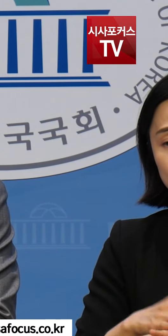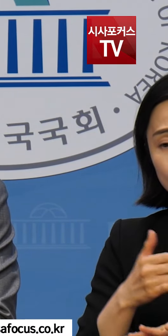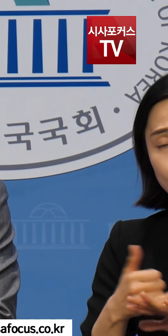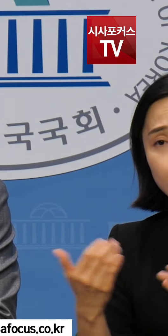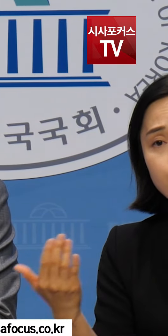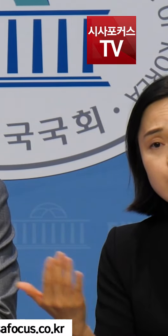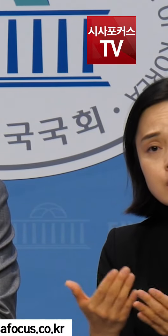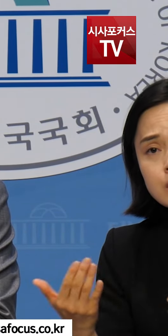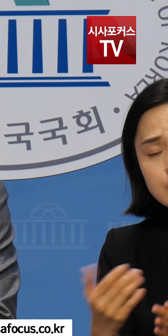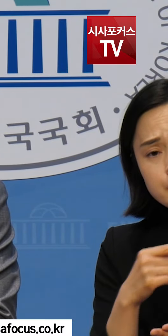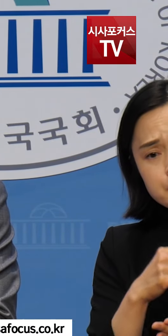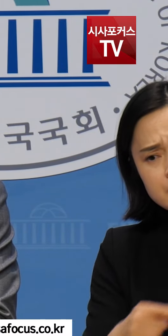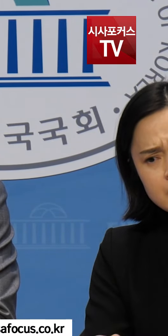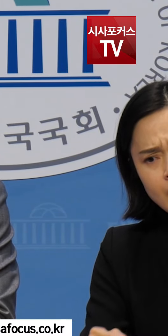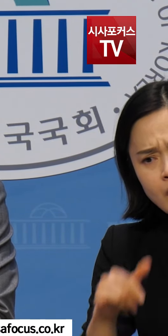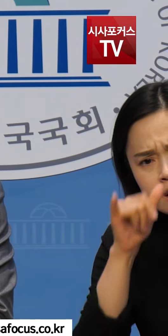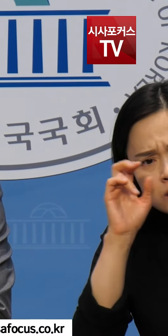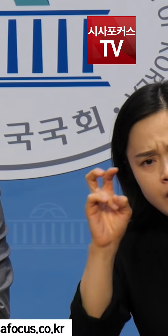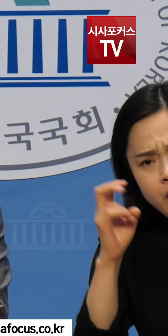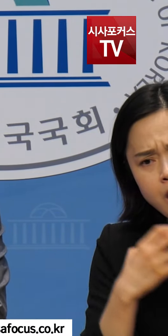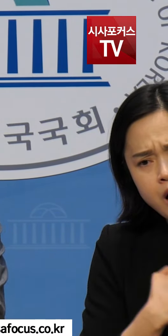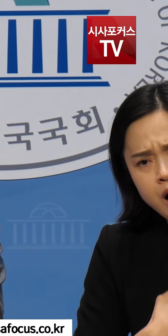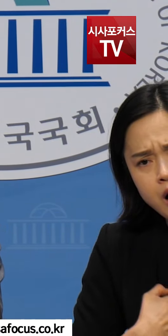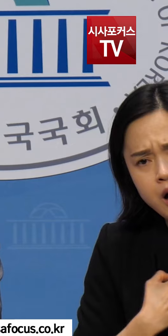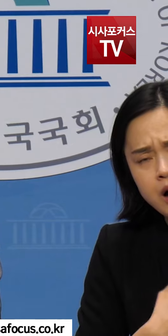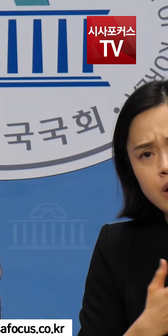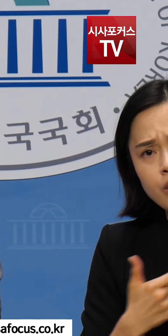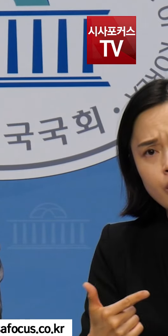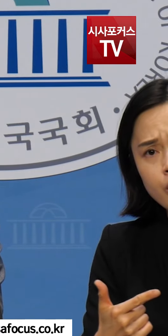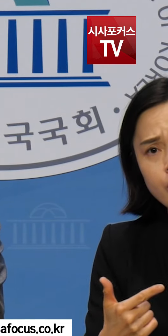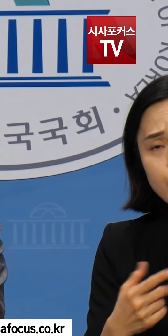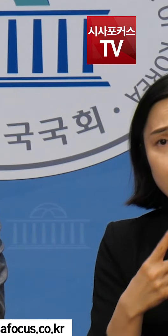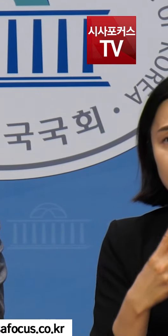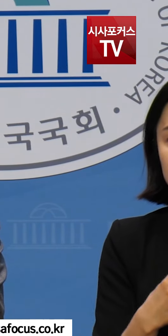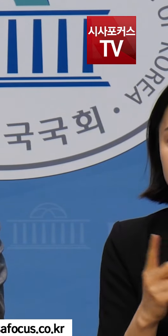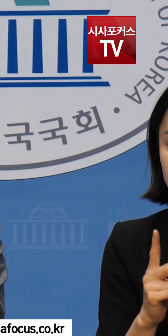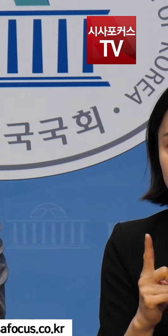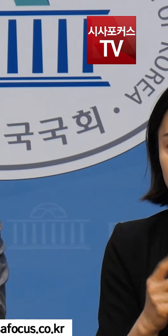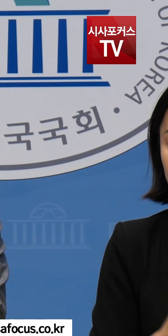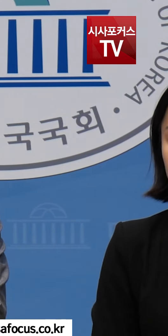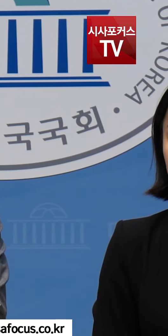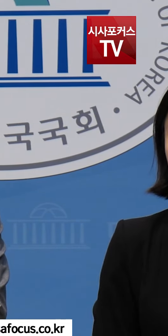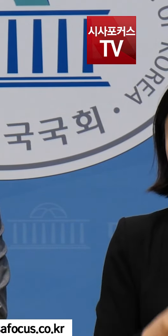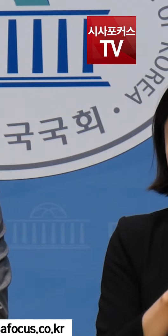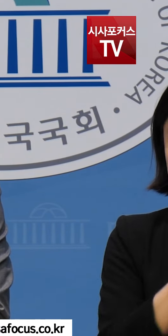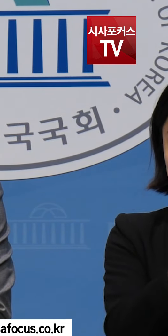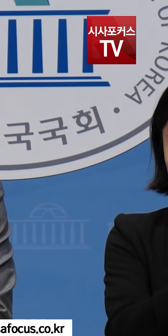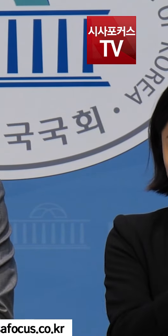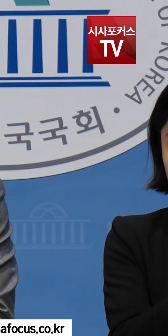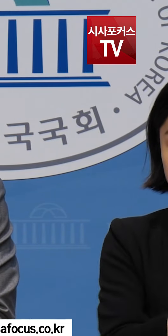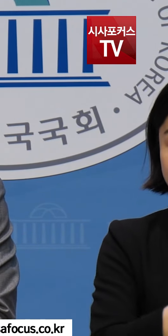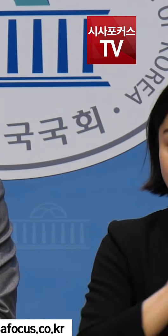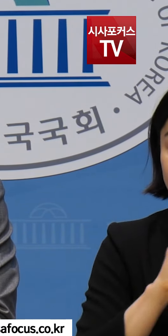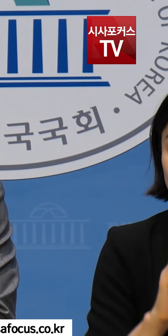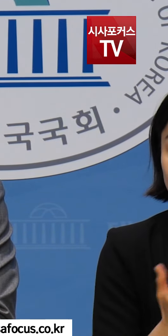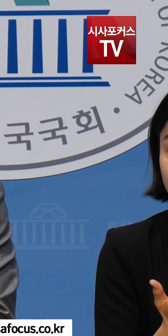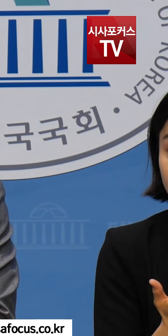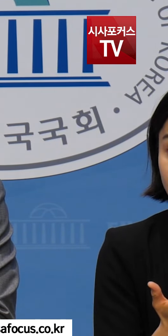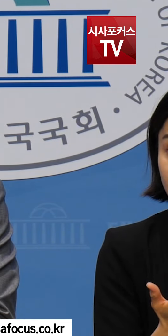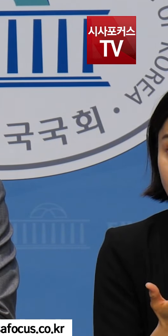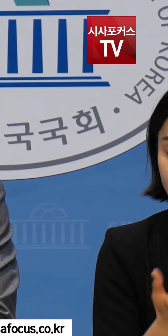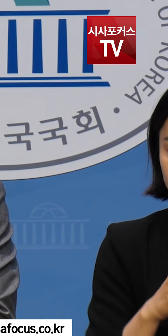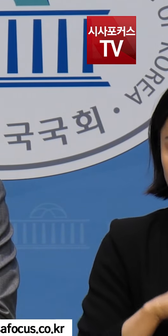점을 지역 주민들은 우려하고 있습니다. 또 하나는 치수원이 들어서게 되면 결국은